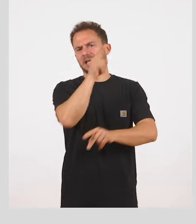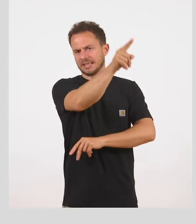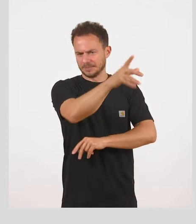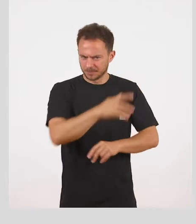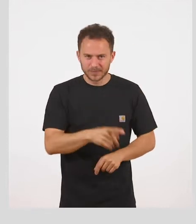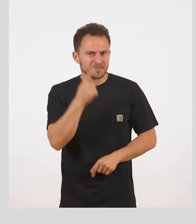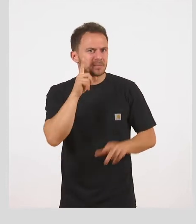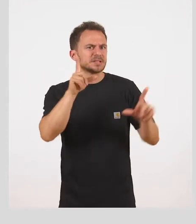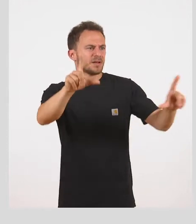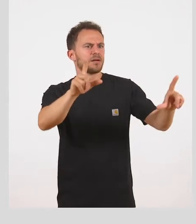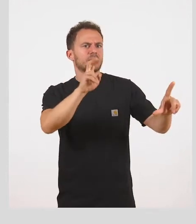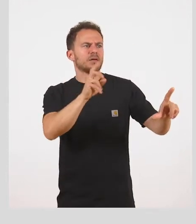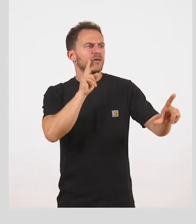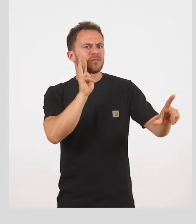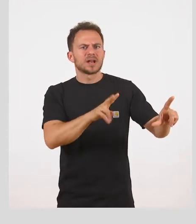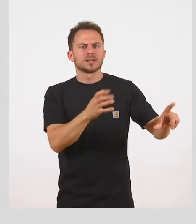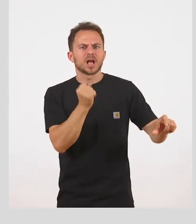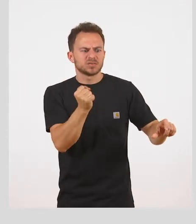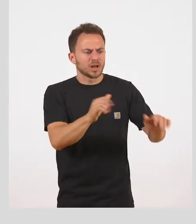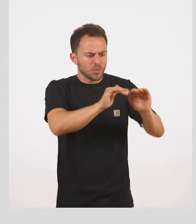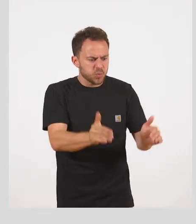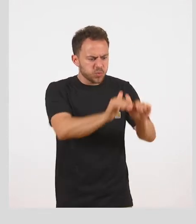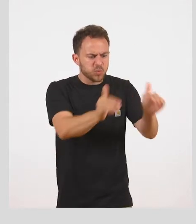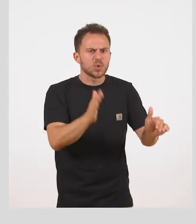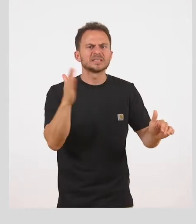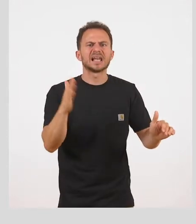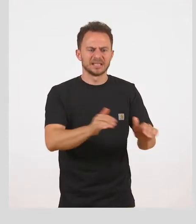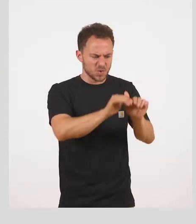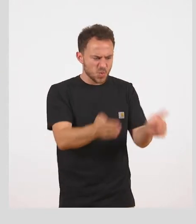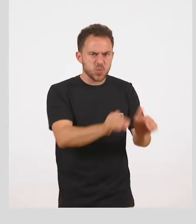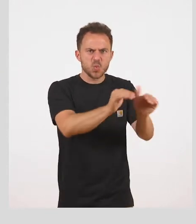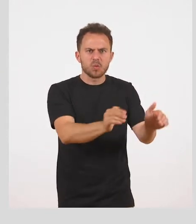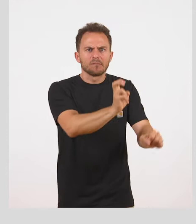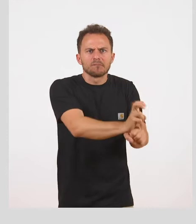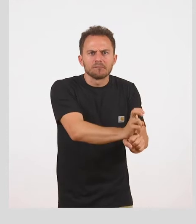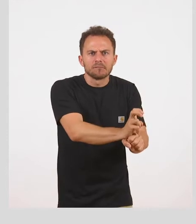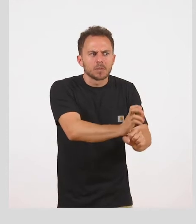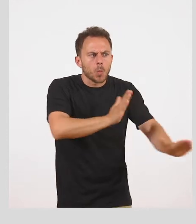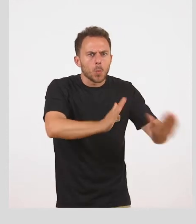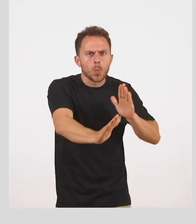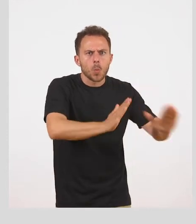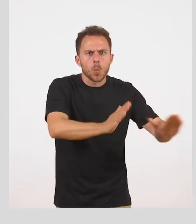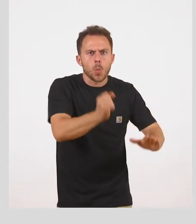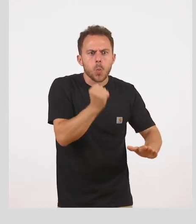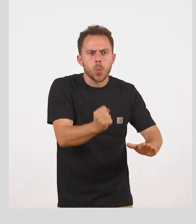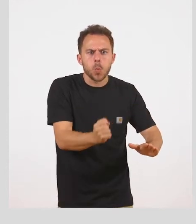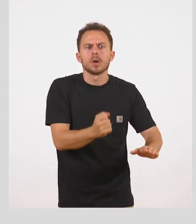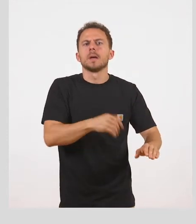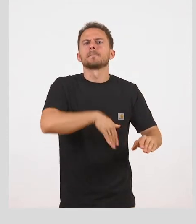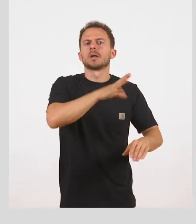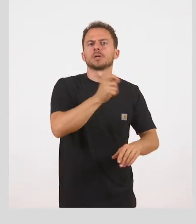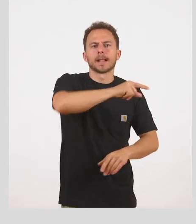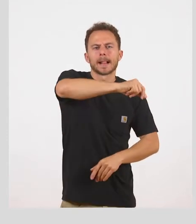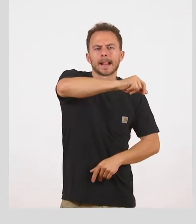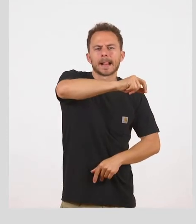στη φωτογραφία. Είναι πολύ προστατευμένο από διάφορα τυχώματα, από γυάλινα τυχώματα, και υπάρχει και μια ειδική στρόφιγγα που ρυθμίζει